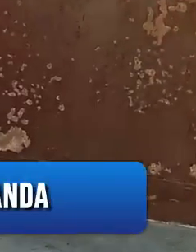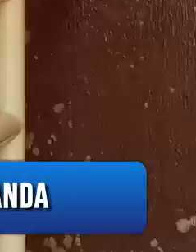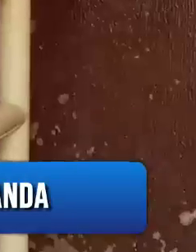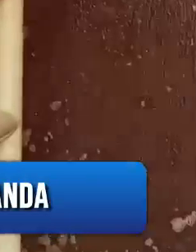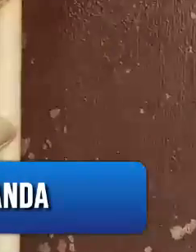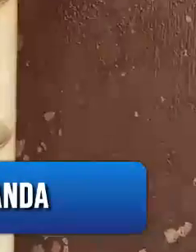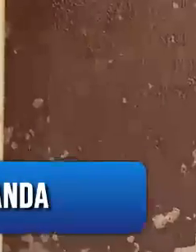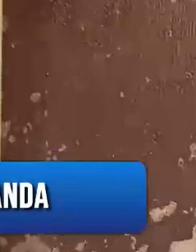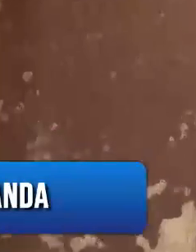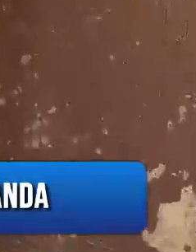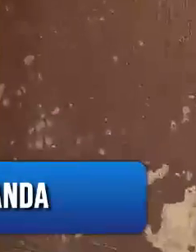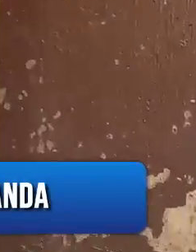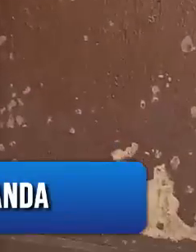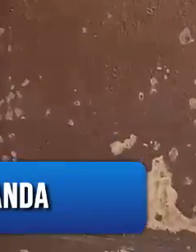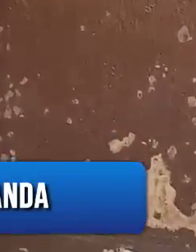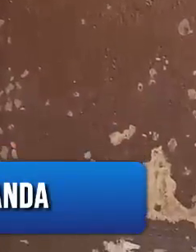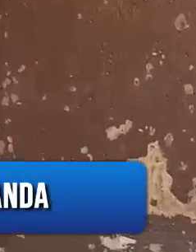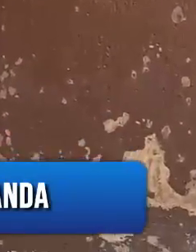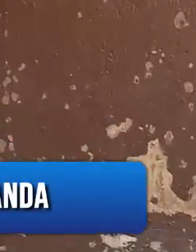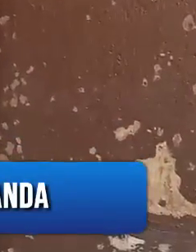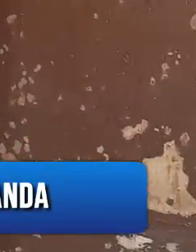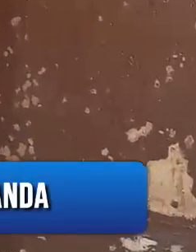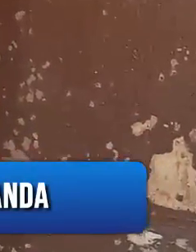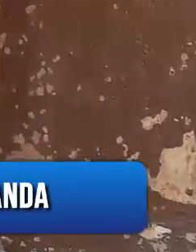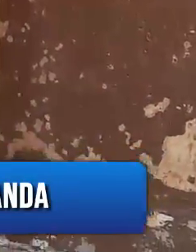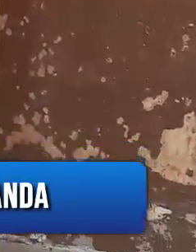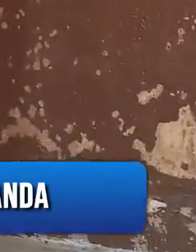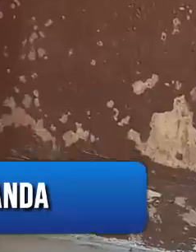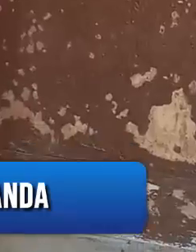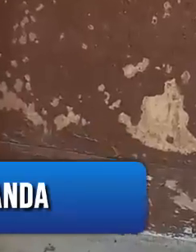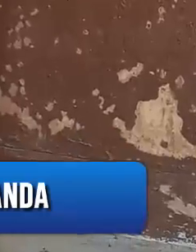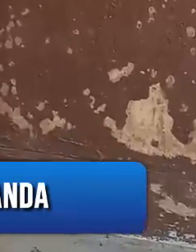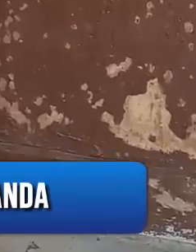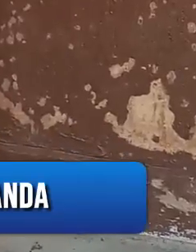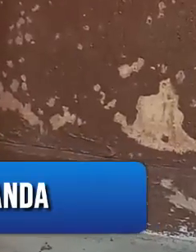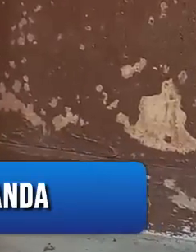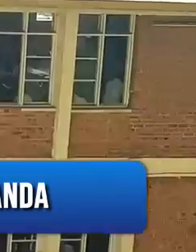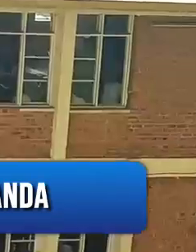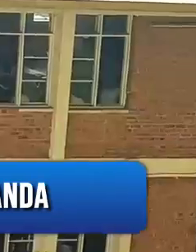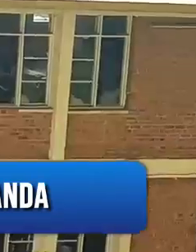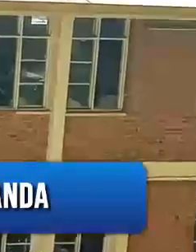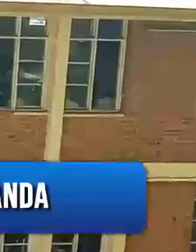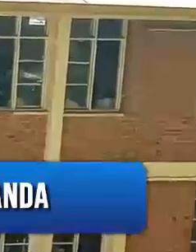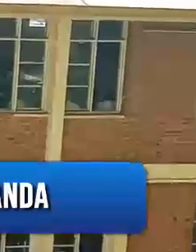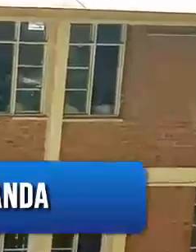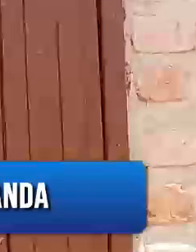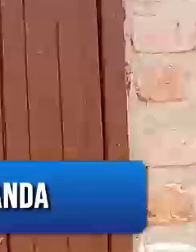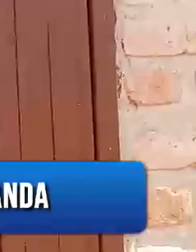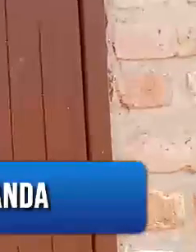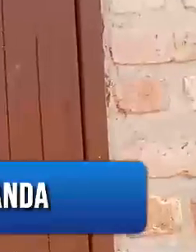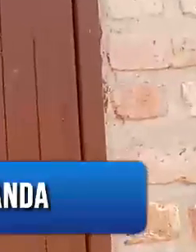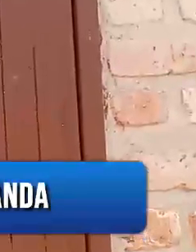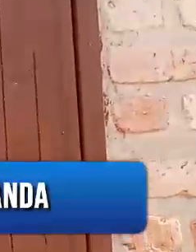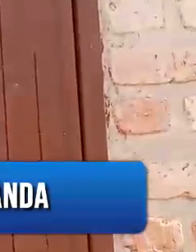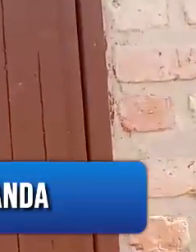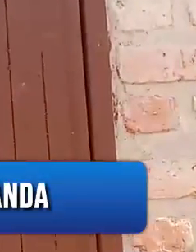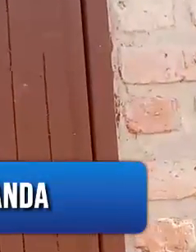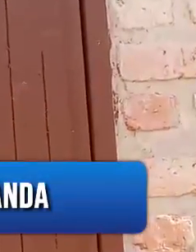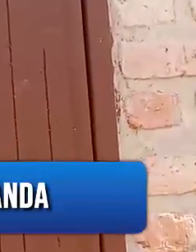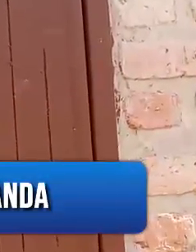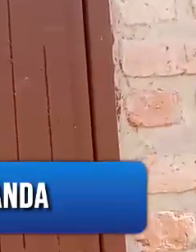kuko baramaye ubwiherero bwanjye nyine bumfasha gafite ubumuga, na zino bisanzwe ko zaramvunaga, ariko kuba